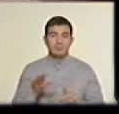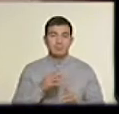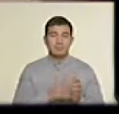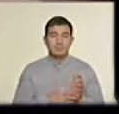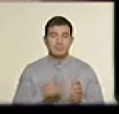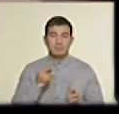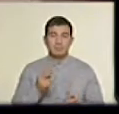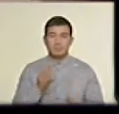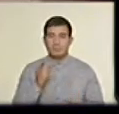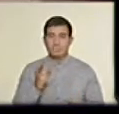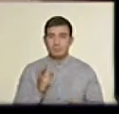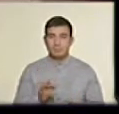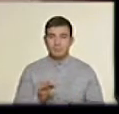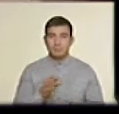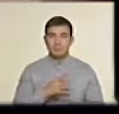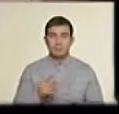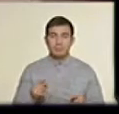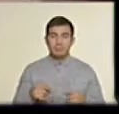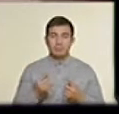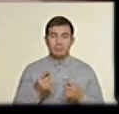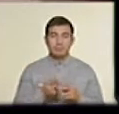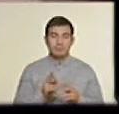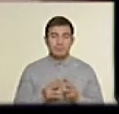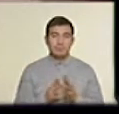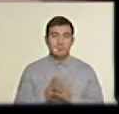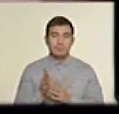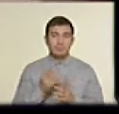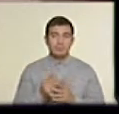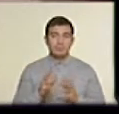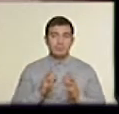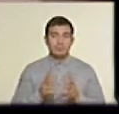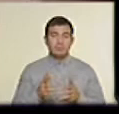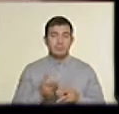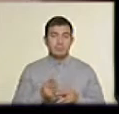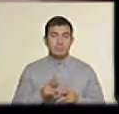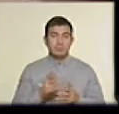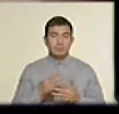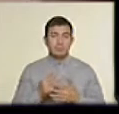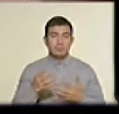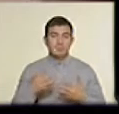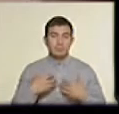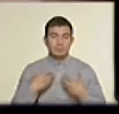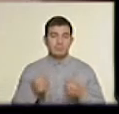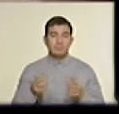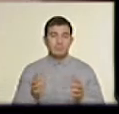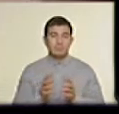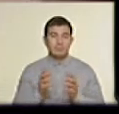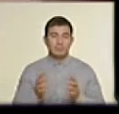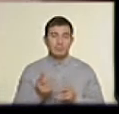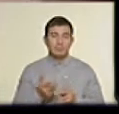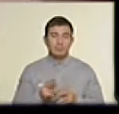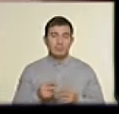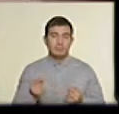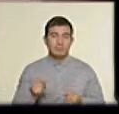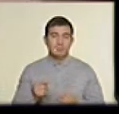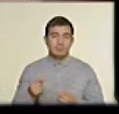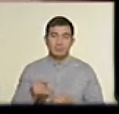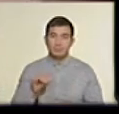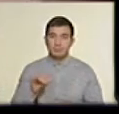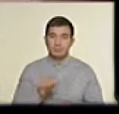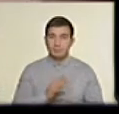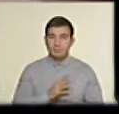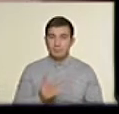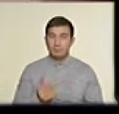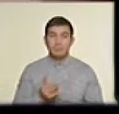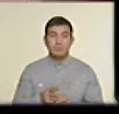92% rivojlanish ko'rsatkichlari bo'yicha Jahon sog'liqni saqlash tashkiloti standartlariga mos keladi va